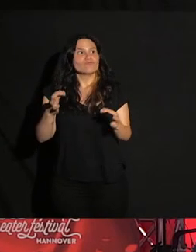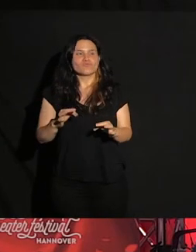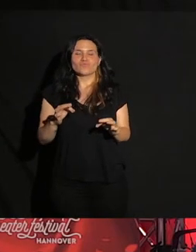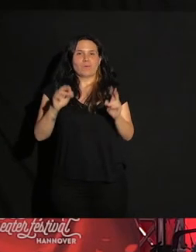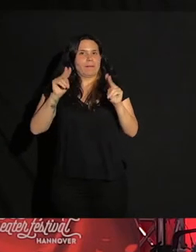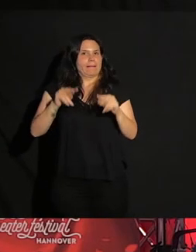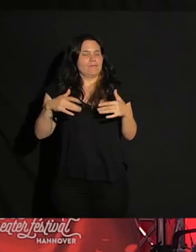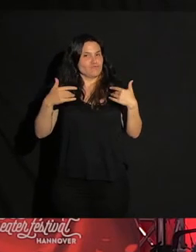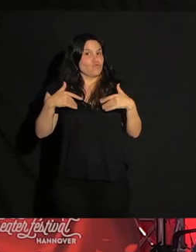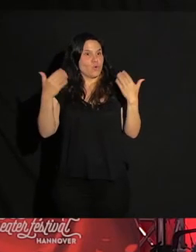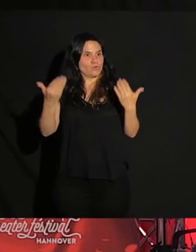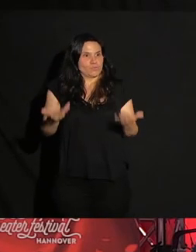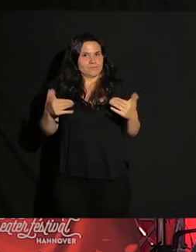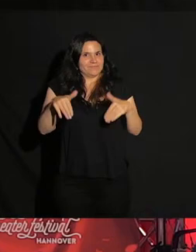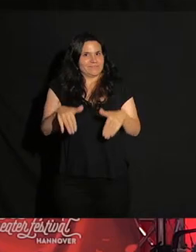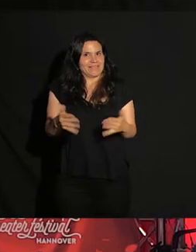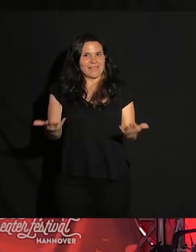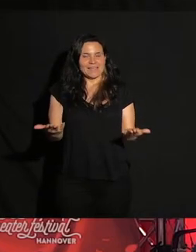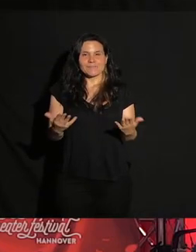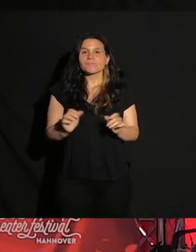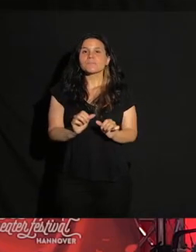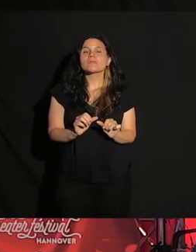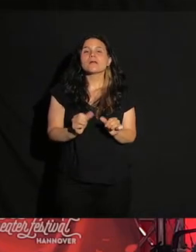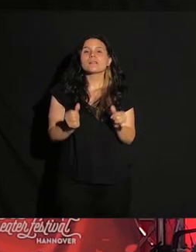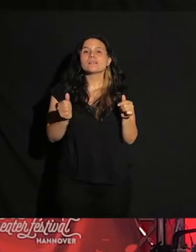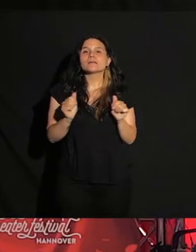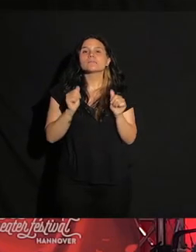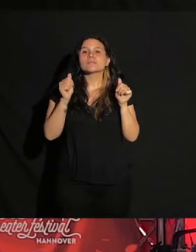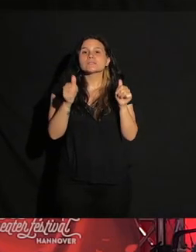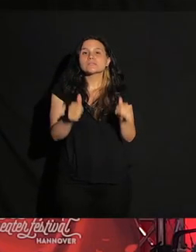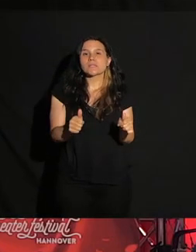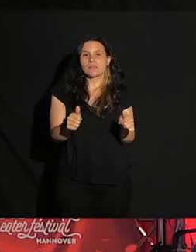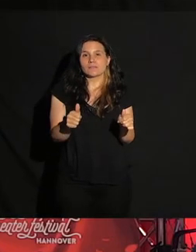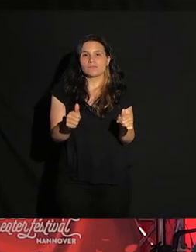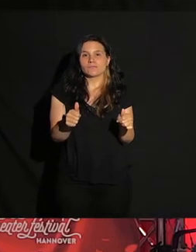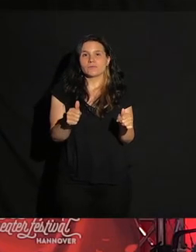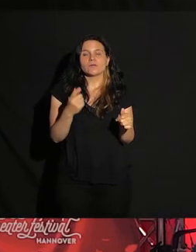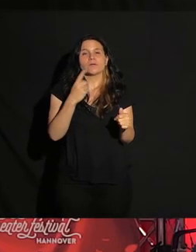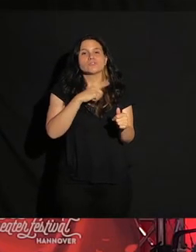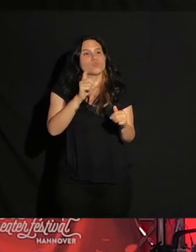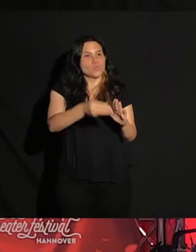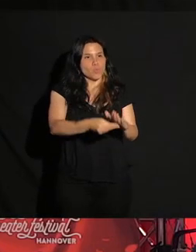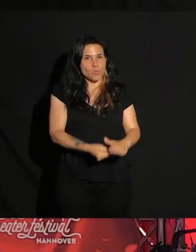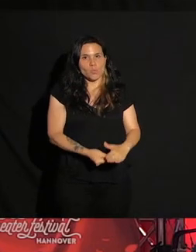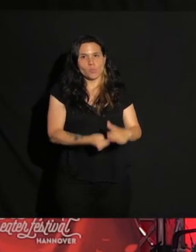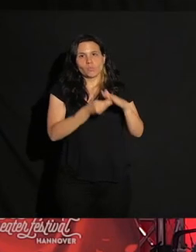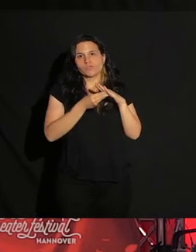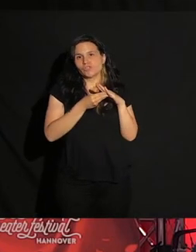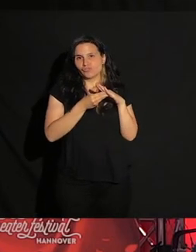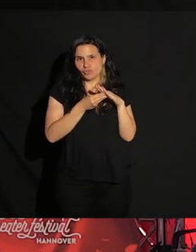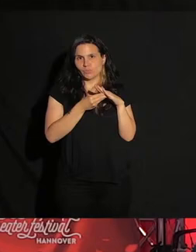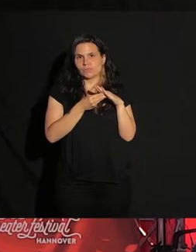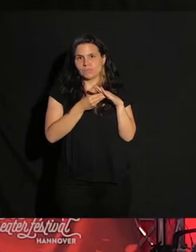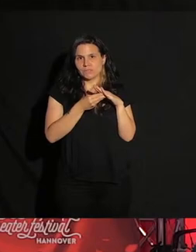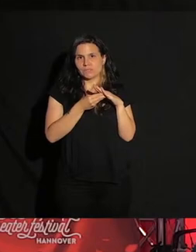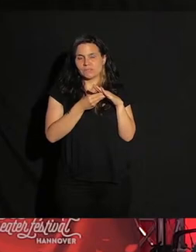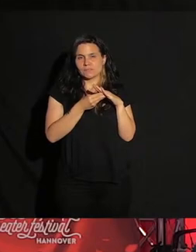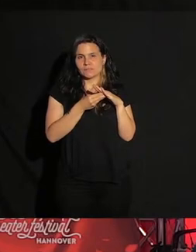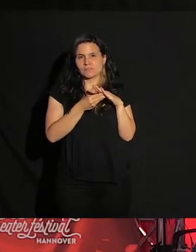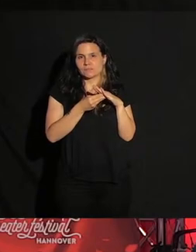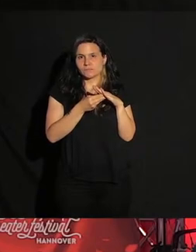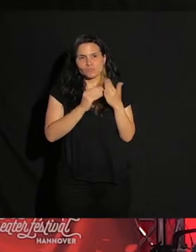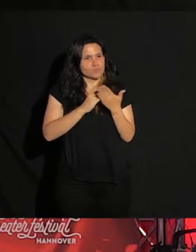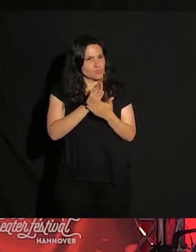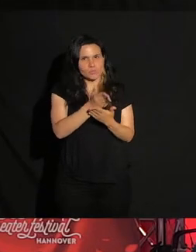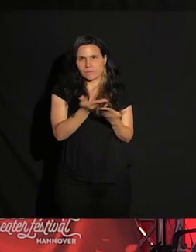uns. Und die Lebenshilfe natürlich weist und unterstützt uns dabei, ganze